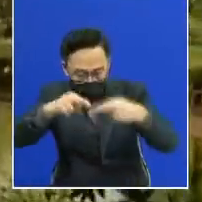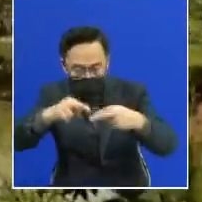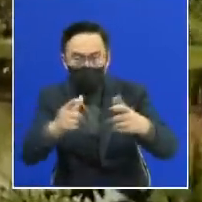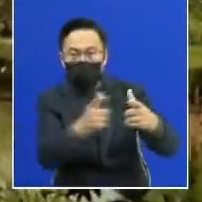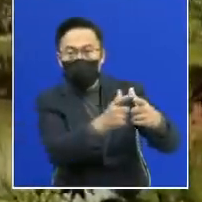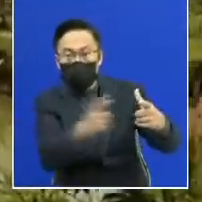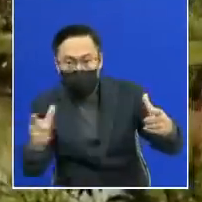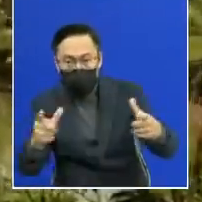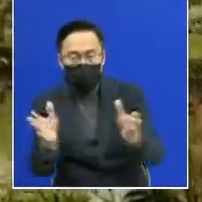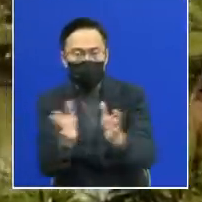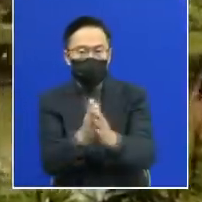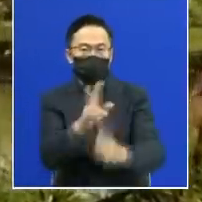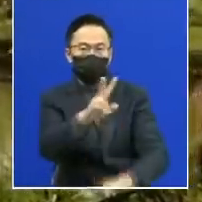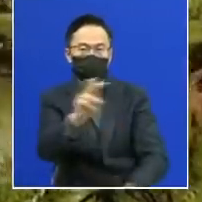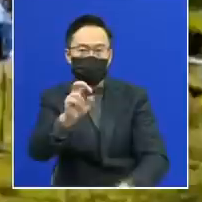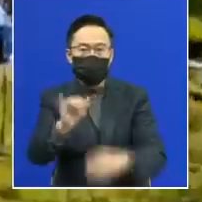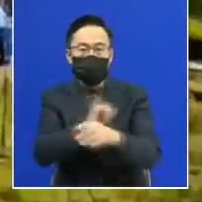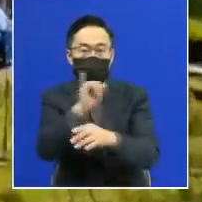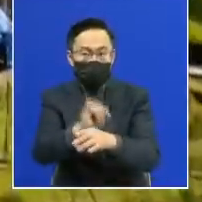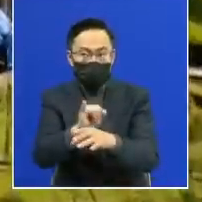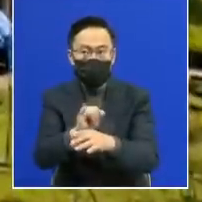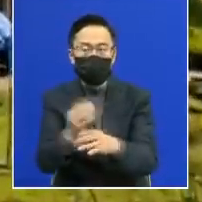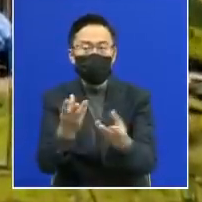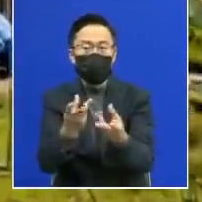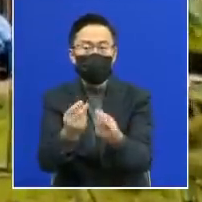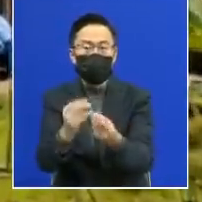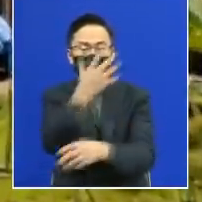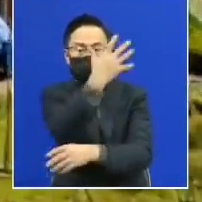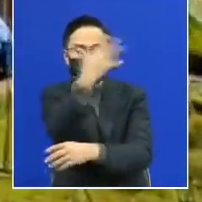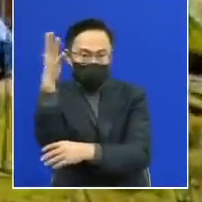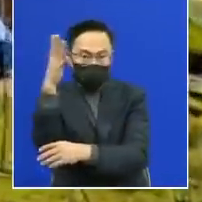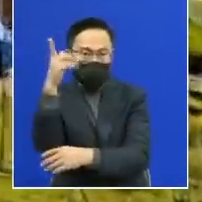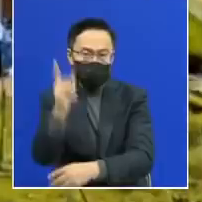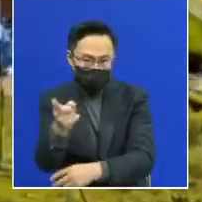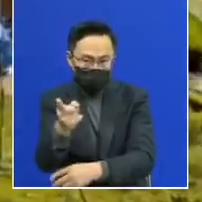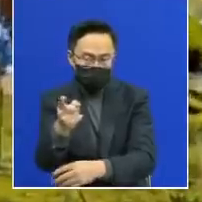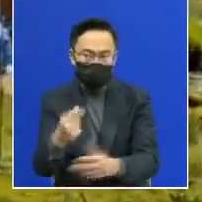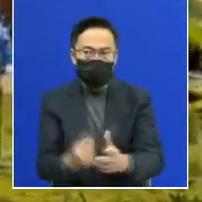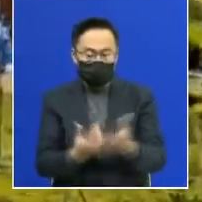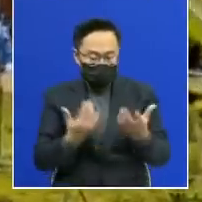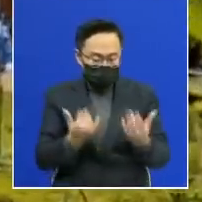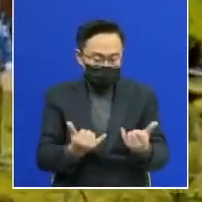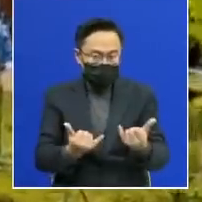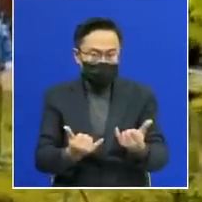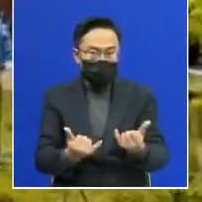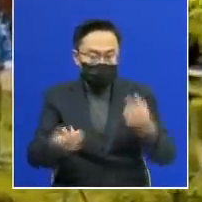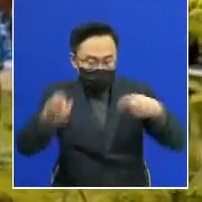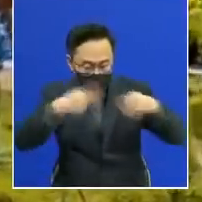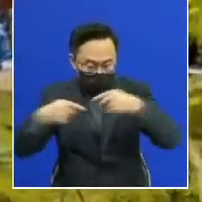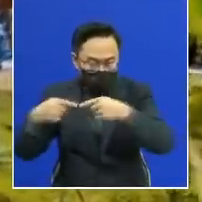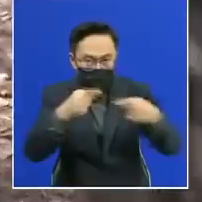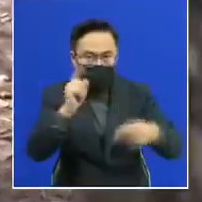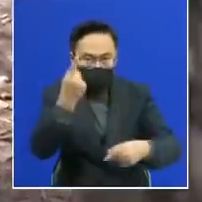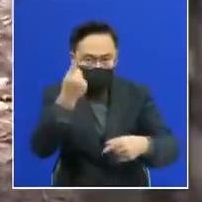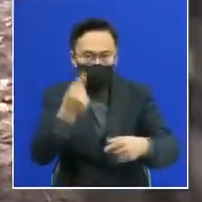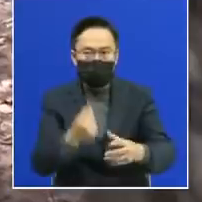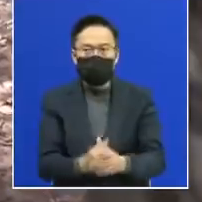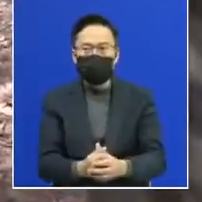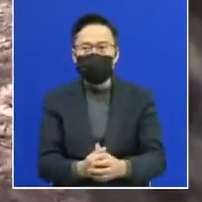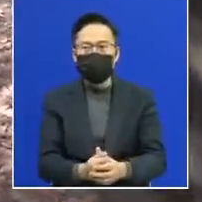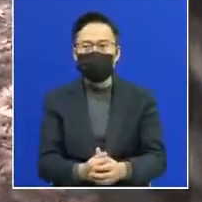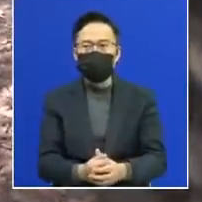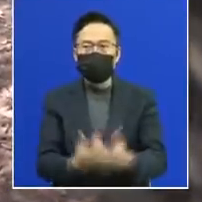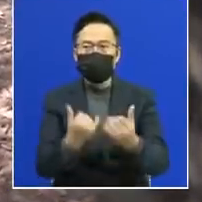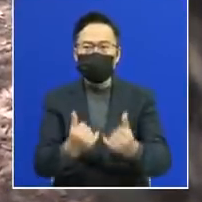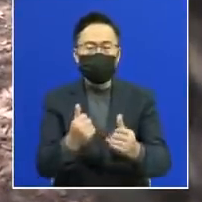แห่งชาติแล้วก็วันนี้เดินหน้าตรวจสอบต่อนะฮะนี่เป็นการลงพื้นที่ตรวจสอบของเจ้าหน้าที่รัฐนะครับ